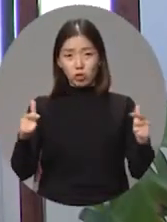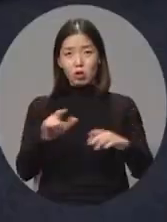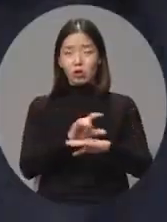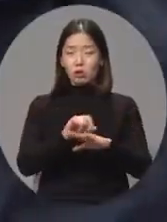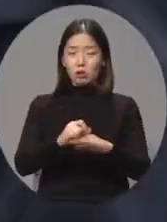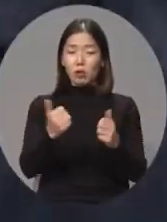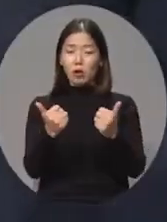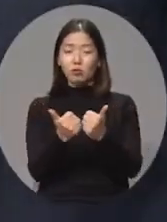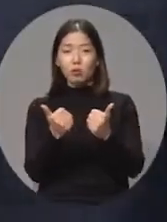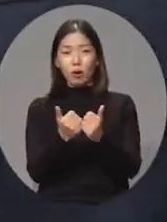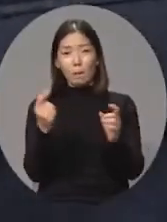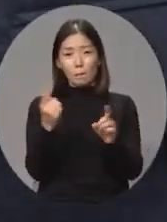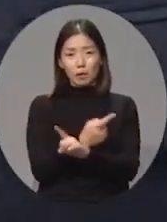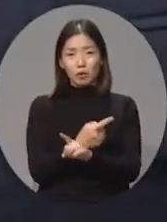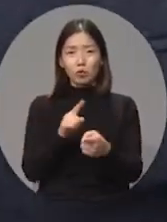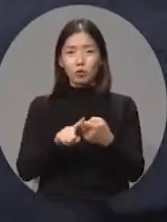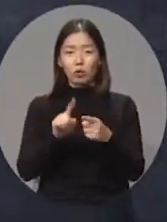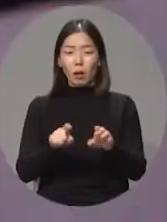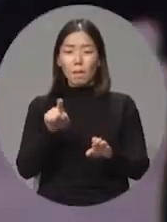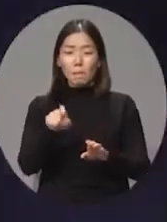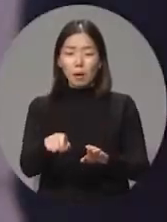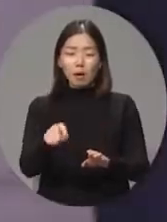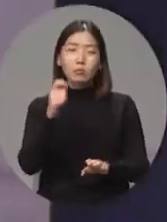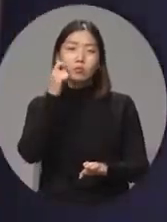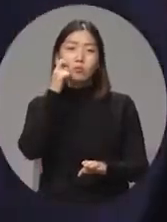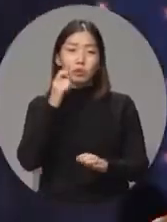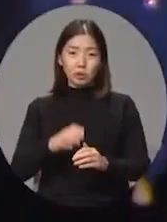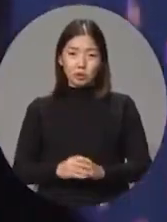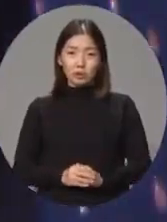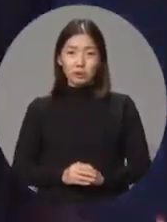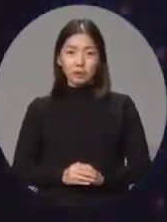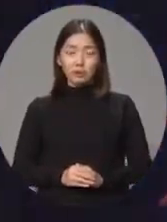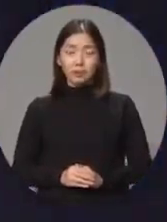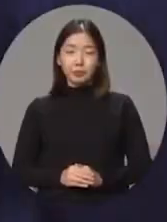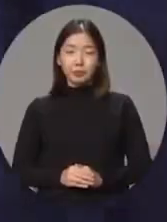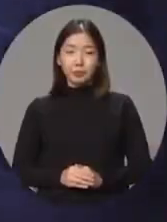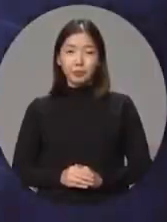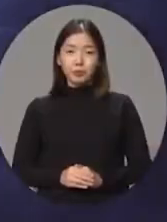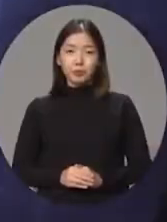지방의회 개혁 논의는 첫 발도 떼지 못하고 있습니다. MBC 뉴스 김하연입니다.